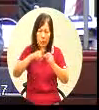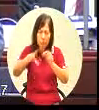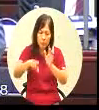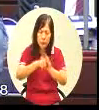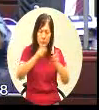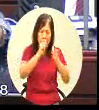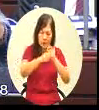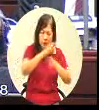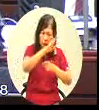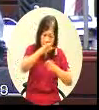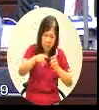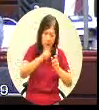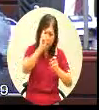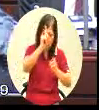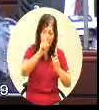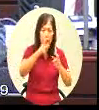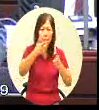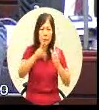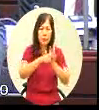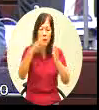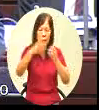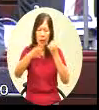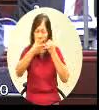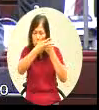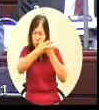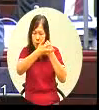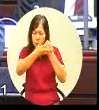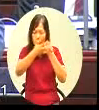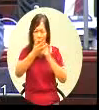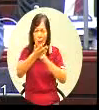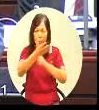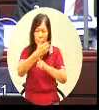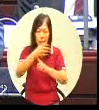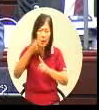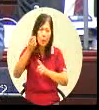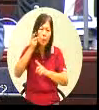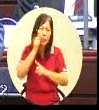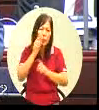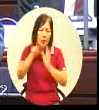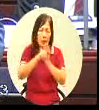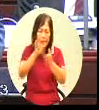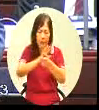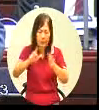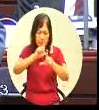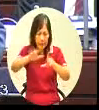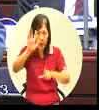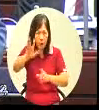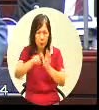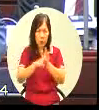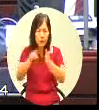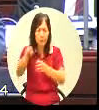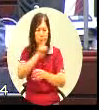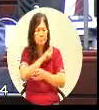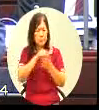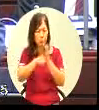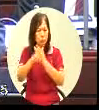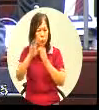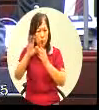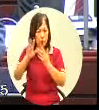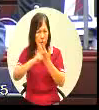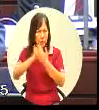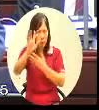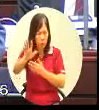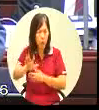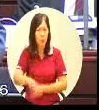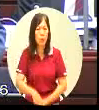山而已，咱的基丁海岸那都影响很大。我想这是你是专家，那我们